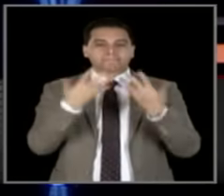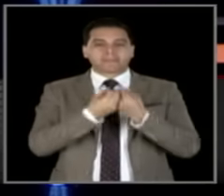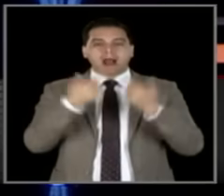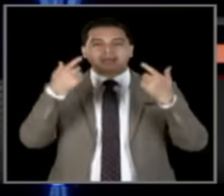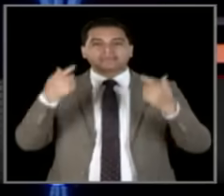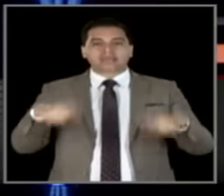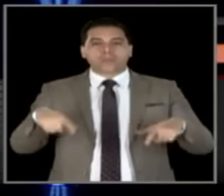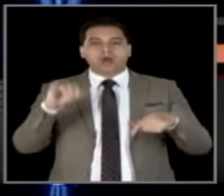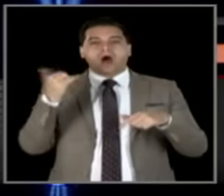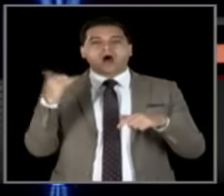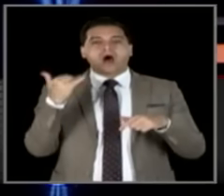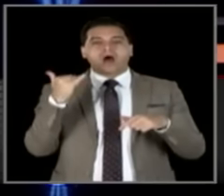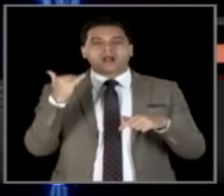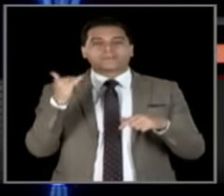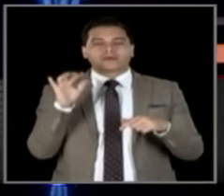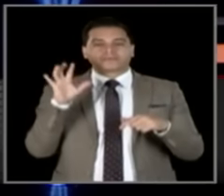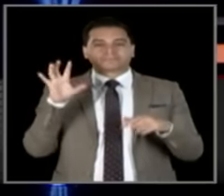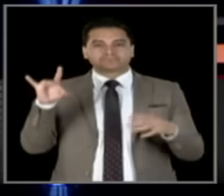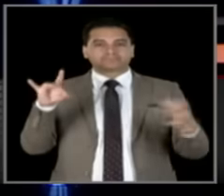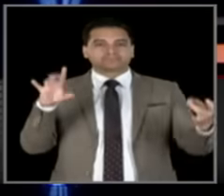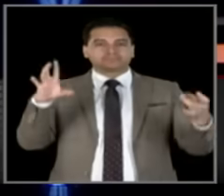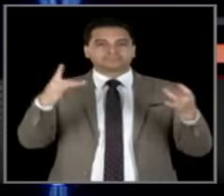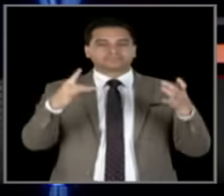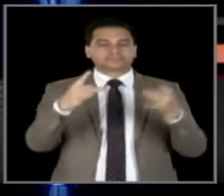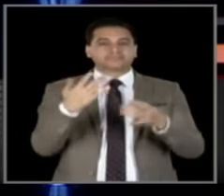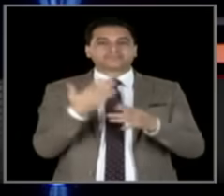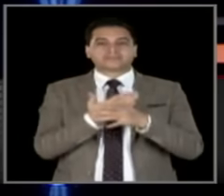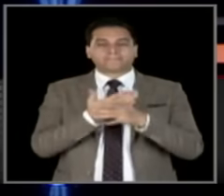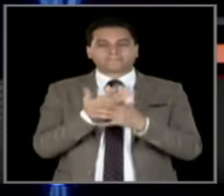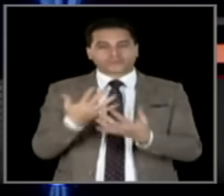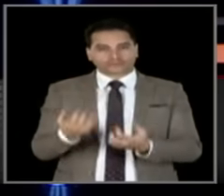مختلفة دعما للقضية الفلسطينية.